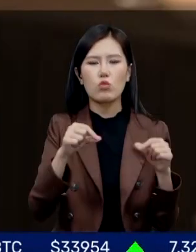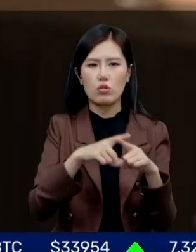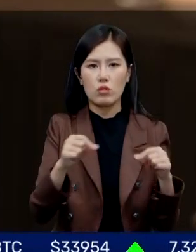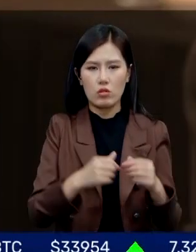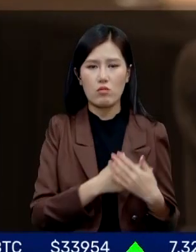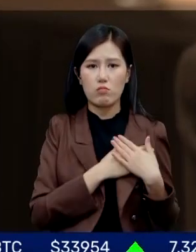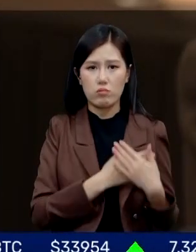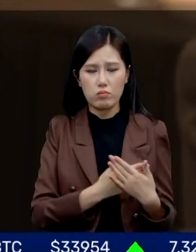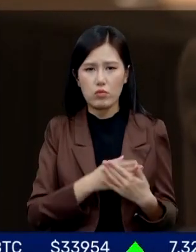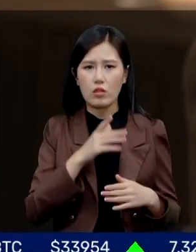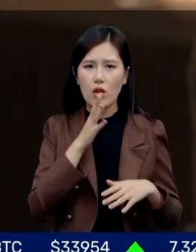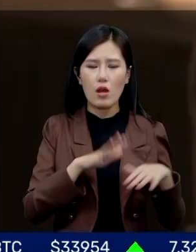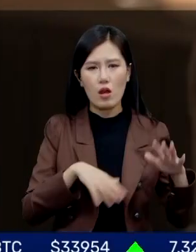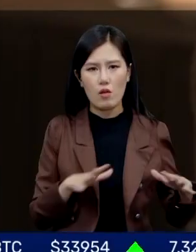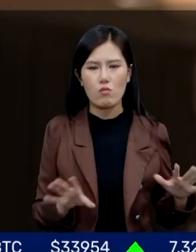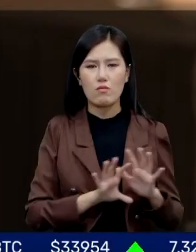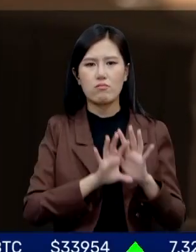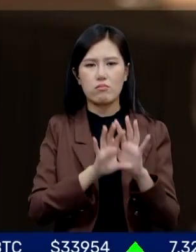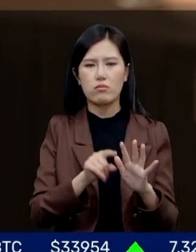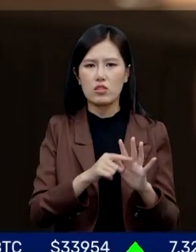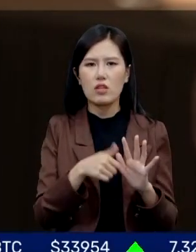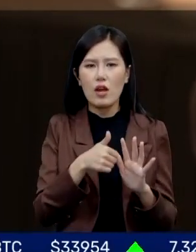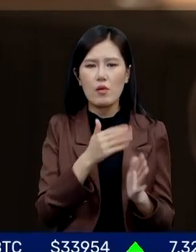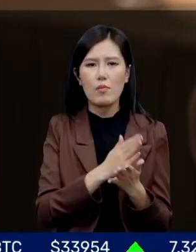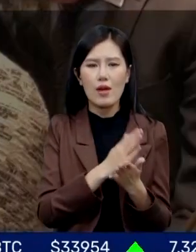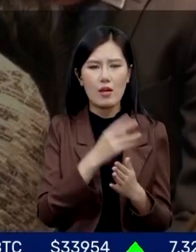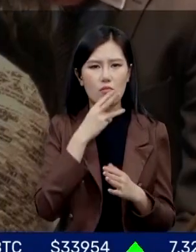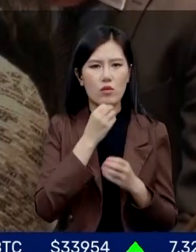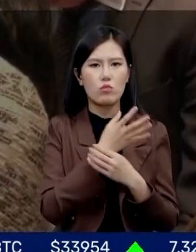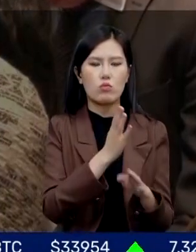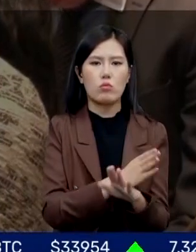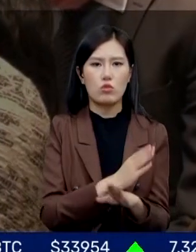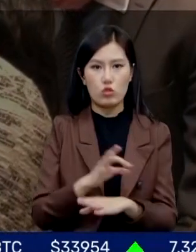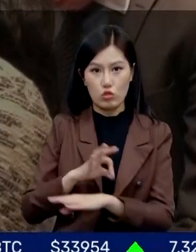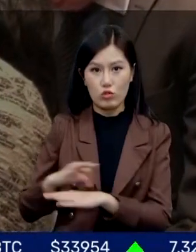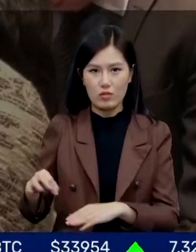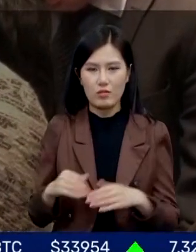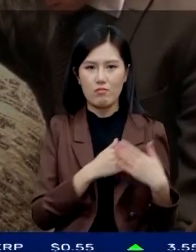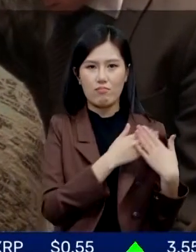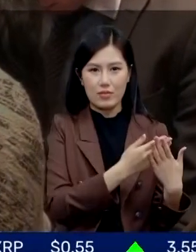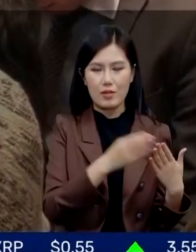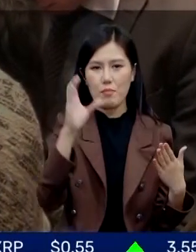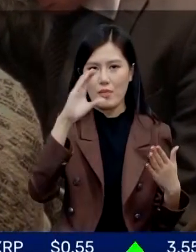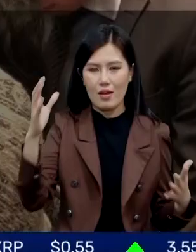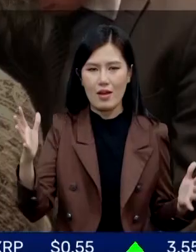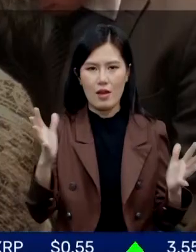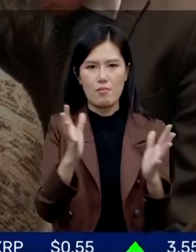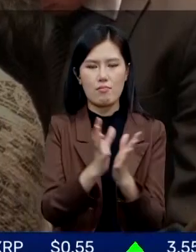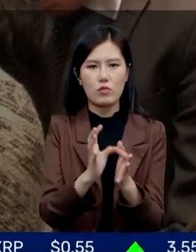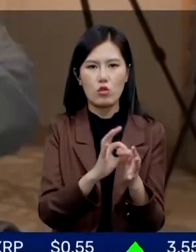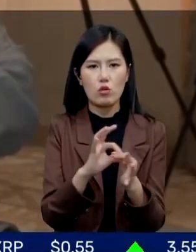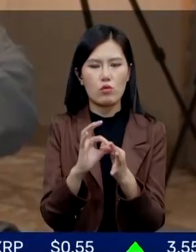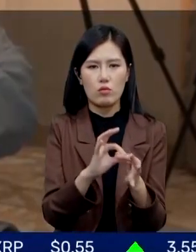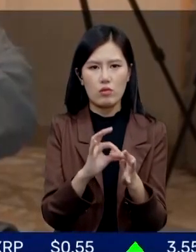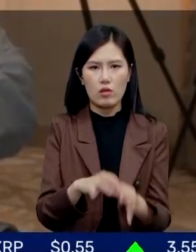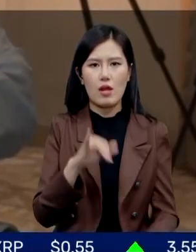ажил хийхин ач холбогдол болоод үр нөлөөний талаар онцлоо. За төслийн хүрээнд сайн дурын ажилтнуудыг байгууллагуудтай холбсон анхны сайн дурын I